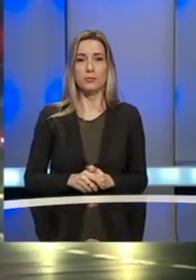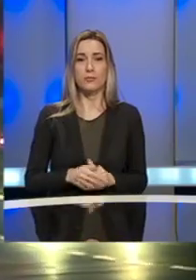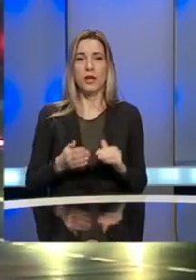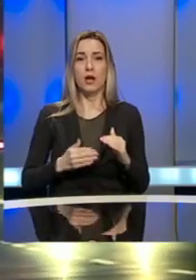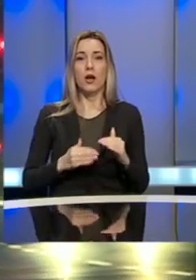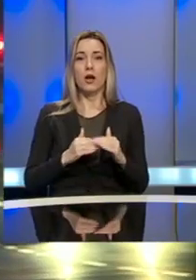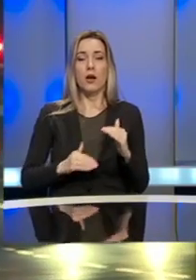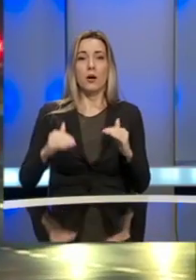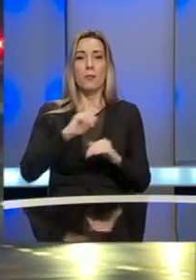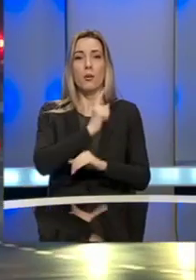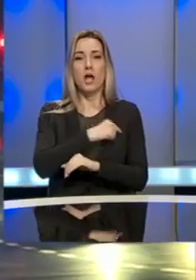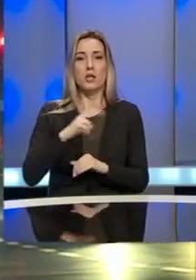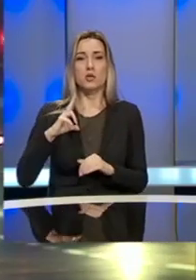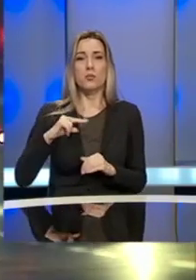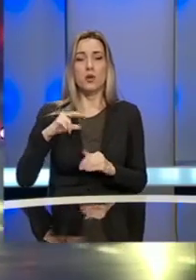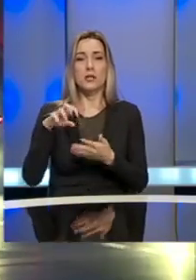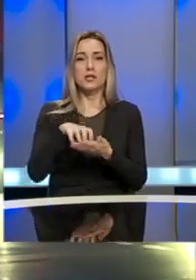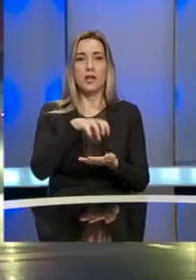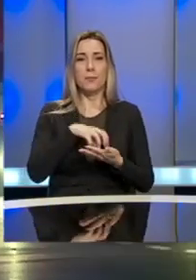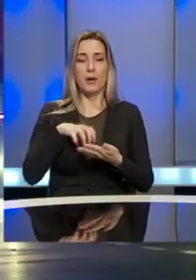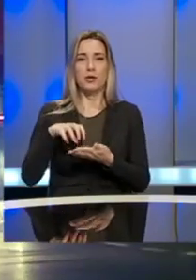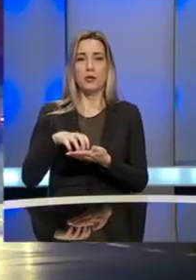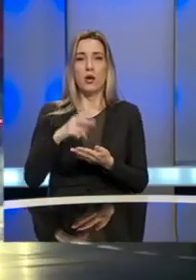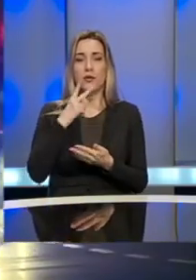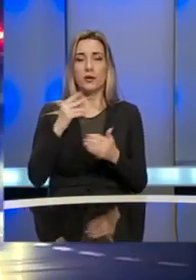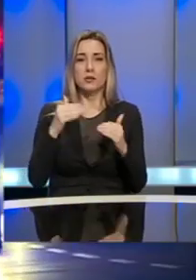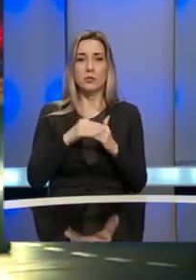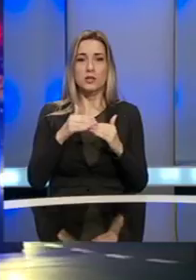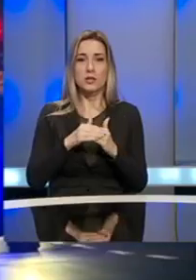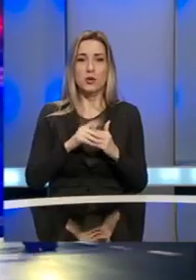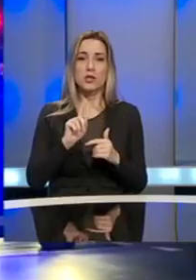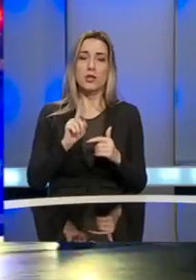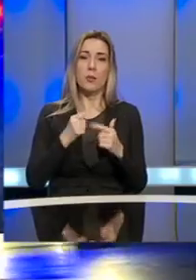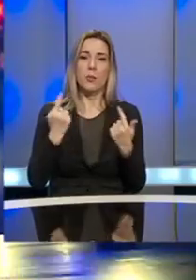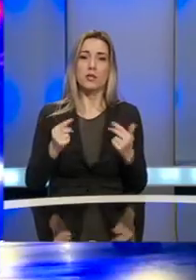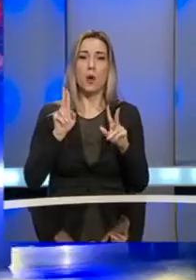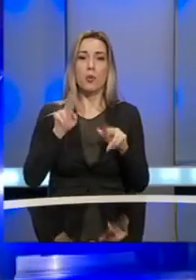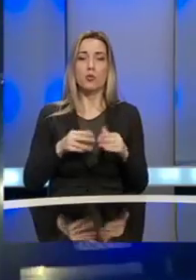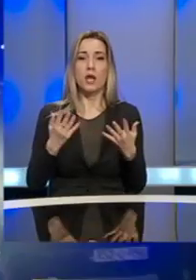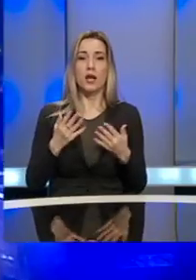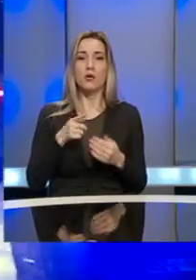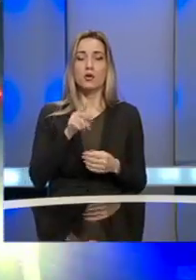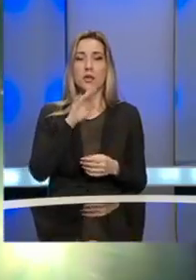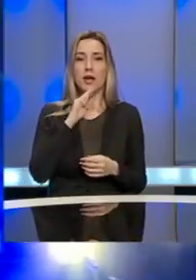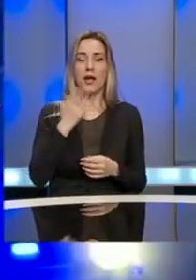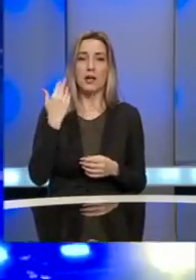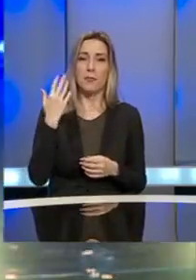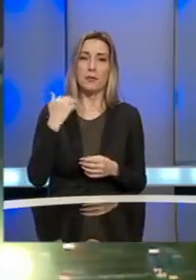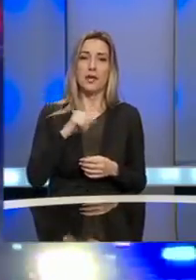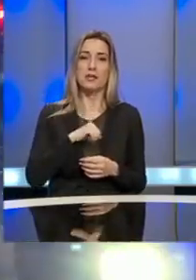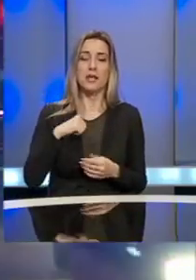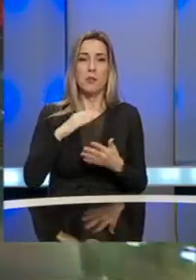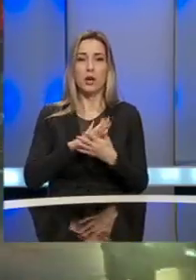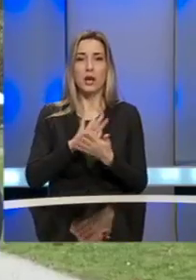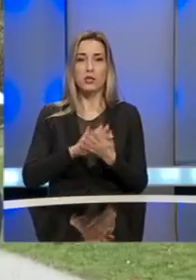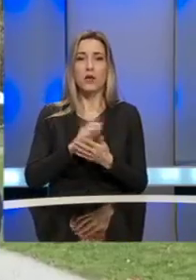pojačane su i policijske patrole na ulicama Sarajeva, to smo mogli vidjeti i sinoć, nije postala mogućnost, kao što ste i sami rekli prije samog